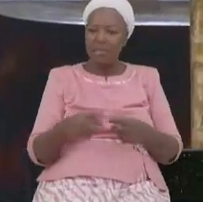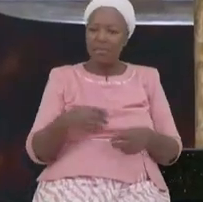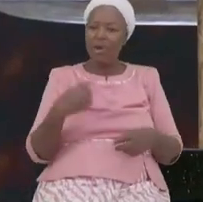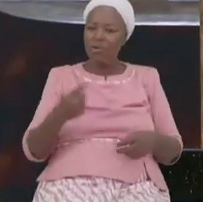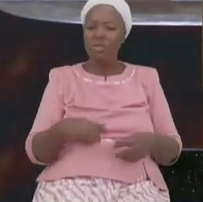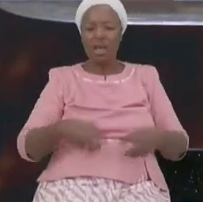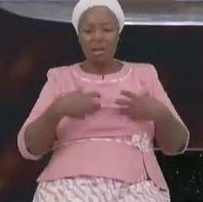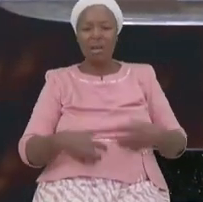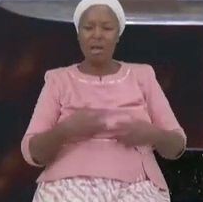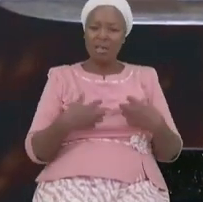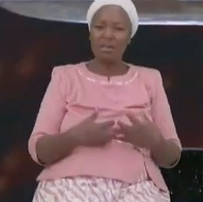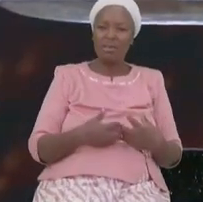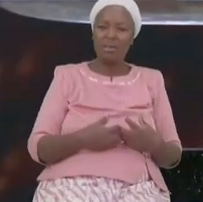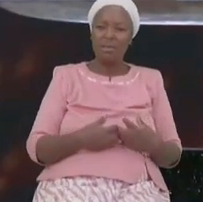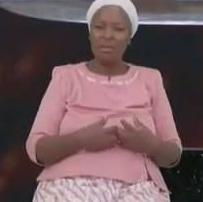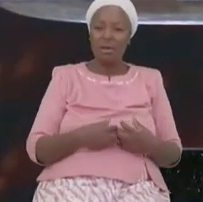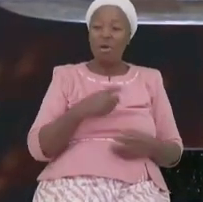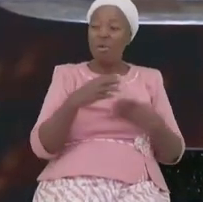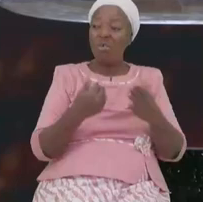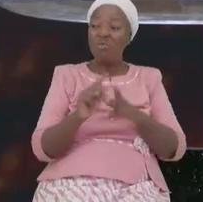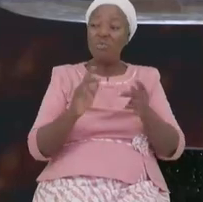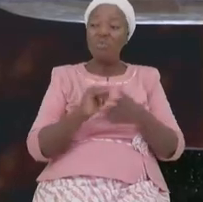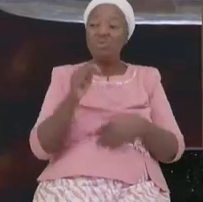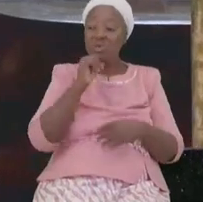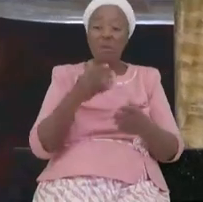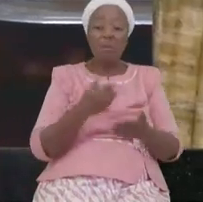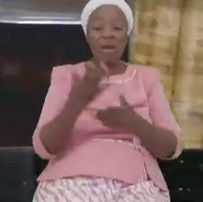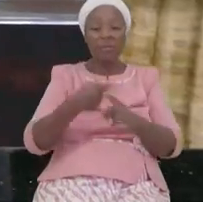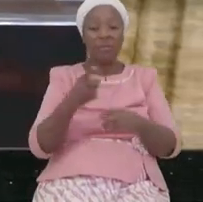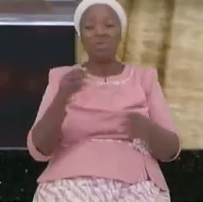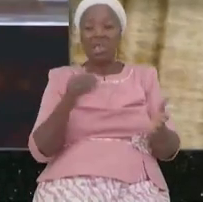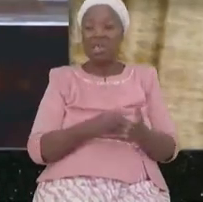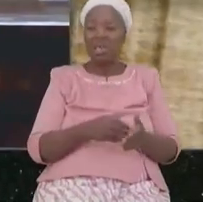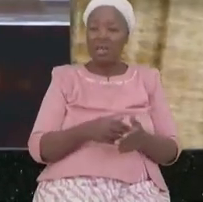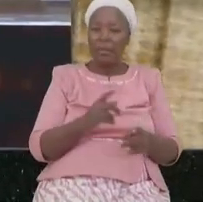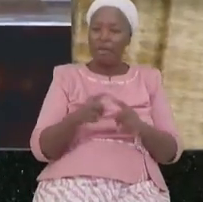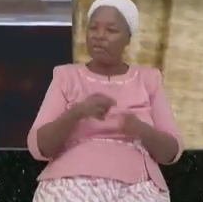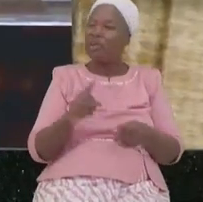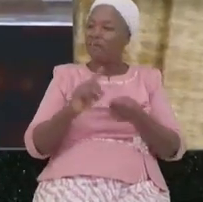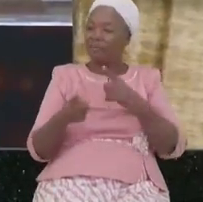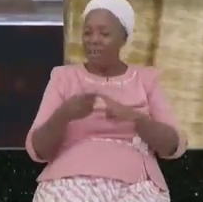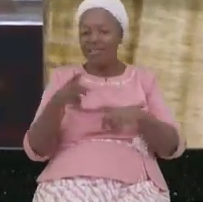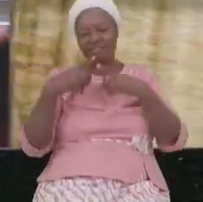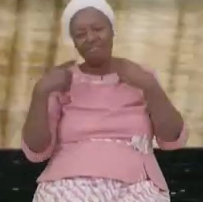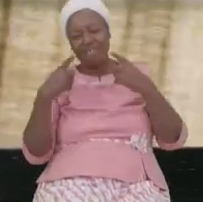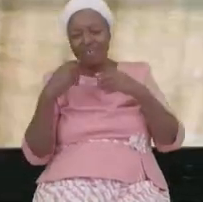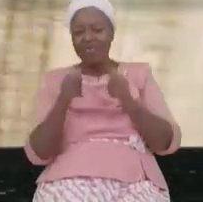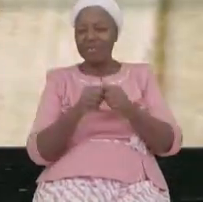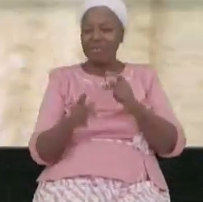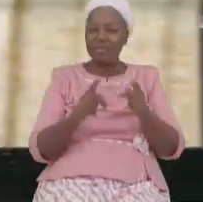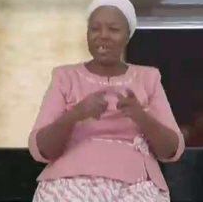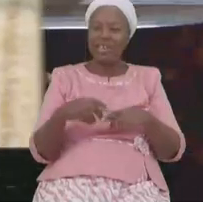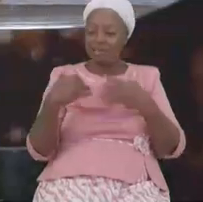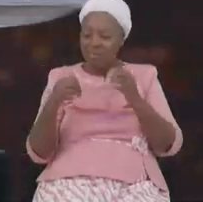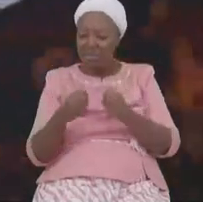toujours en colère, tu perds tes clients. Si tu es en amitié avec quelqu'un, tu interagis avec